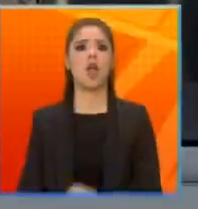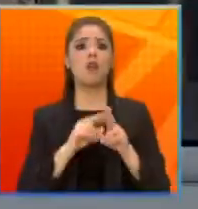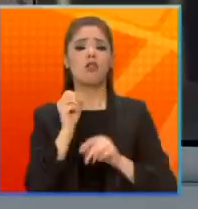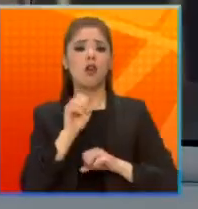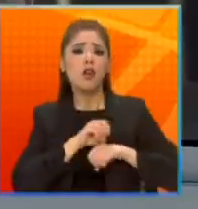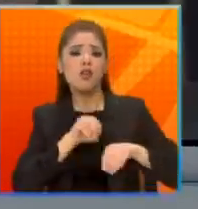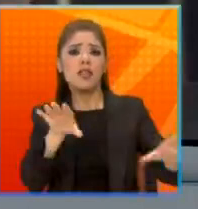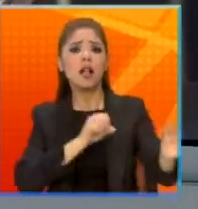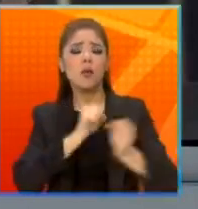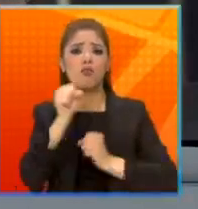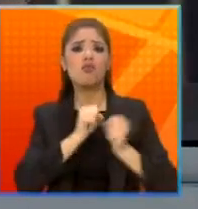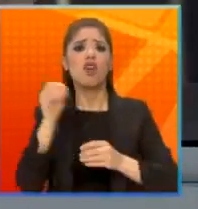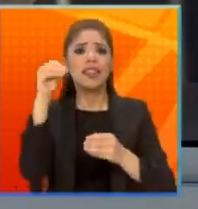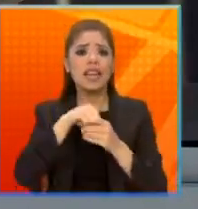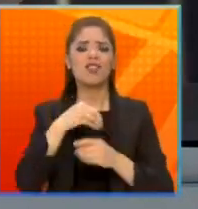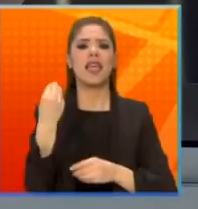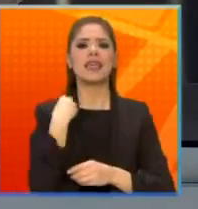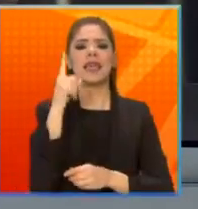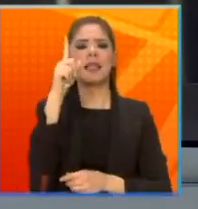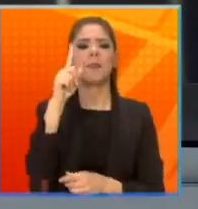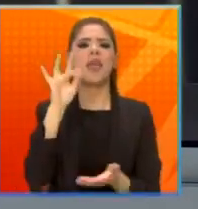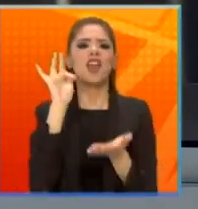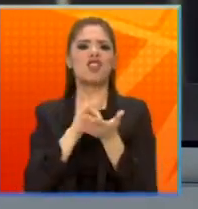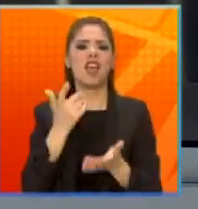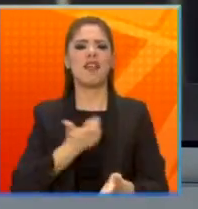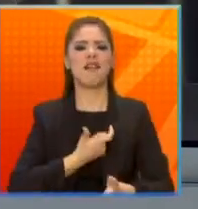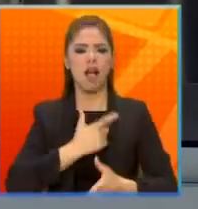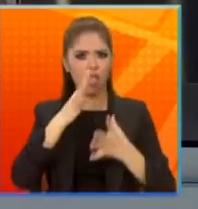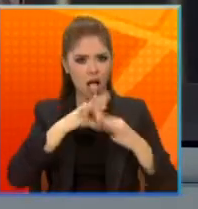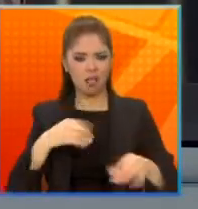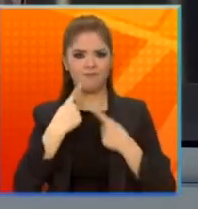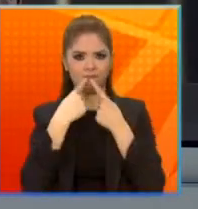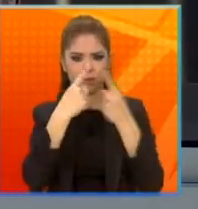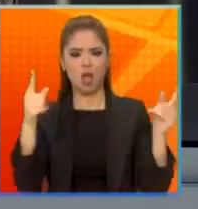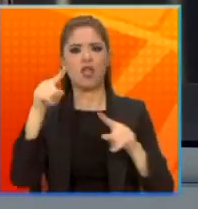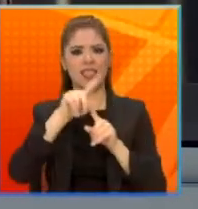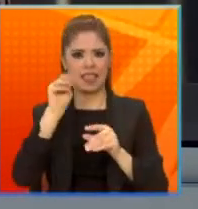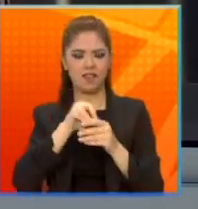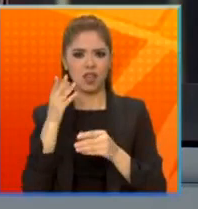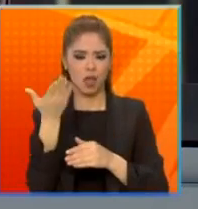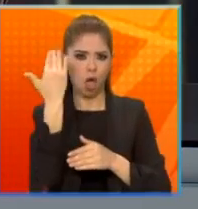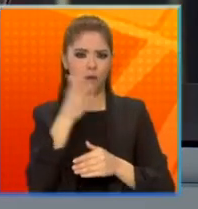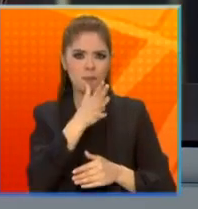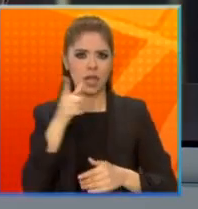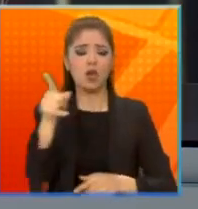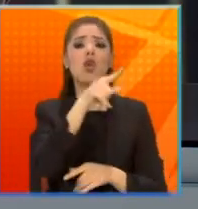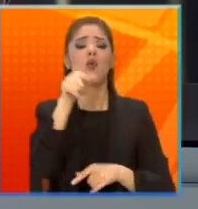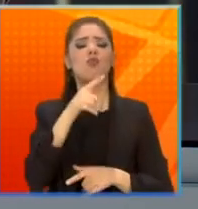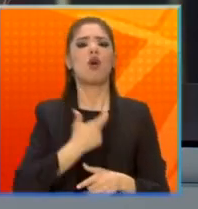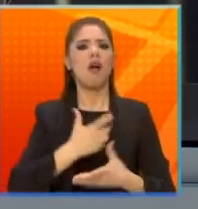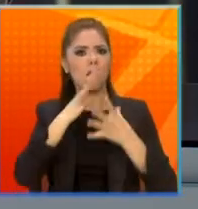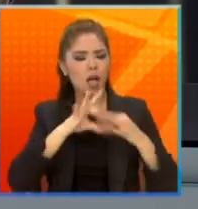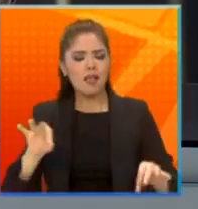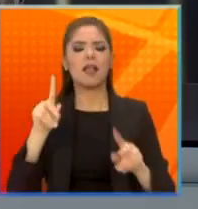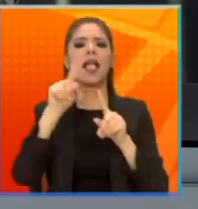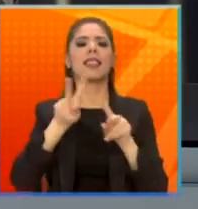formülü saldırı ile mücadele kapsamında yeni bir infaz yasasının hazırlandığını aktarmıştır bu ekrandan daha önce tasarı Hazırlandı ve bugün Türkiye